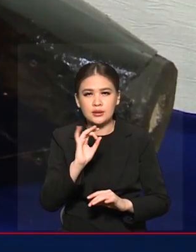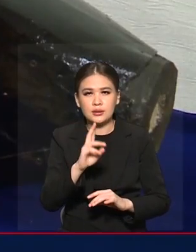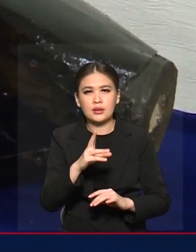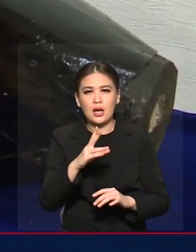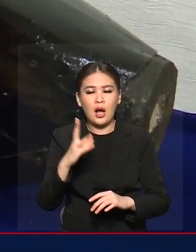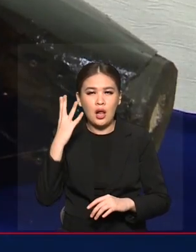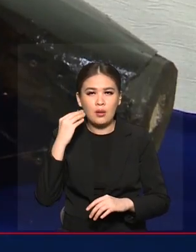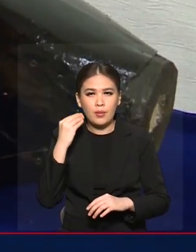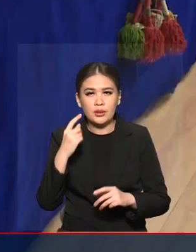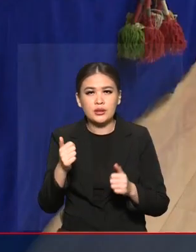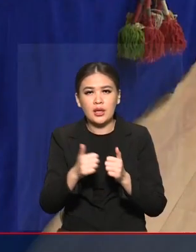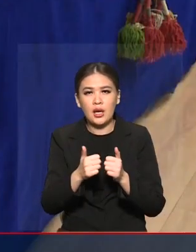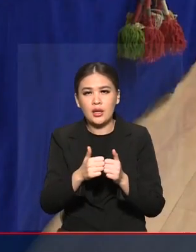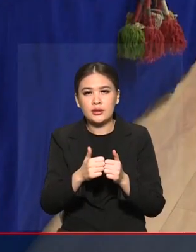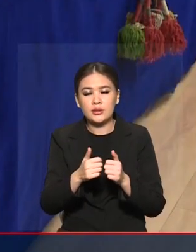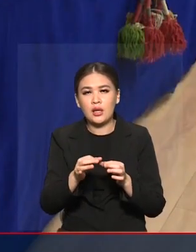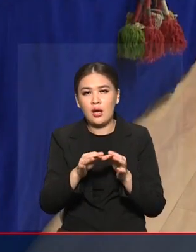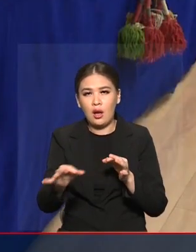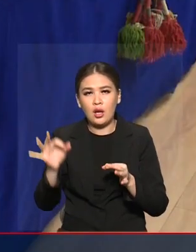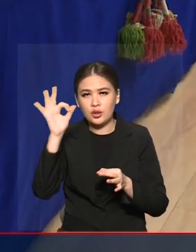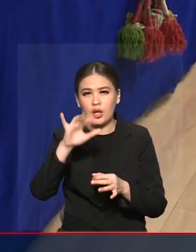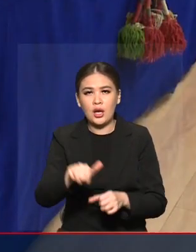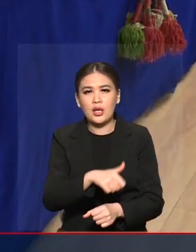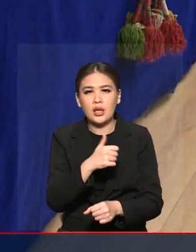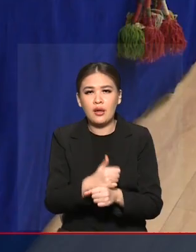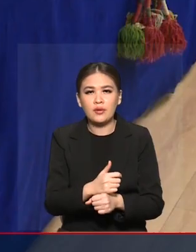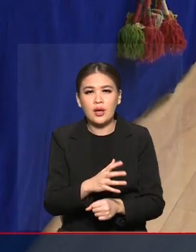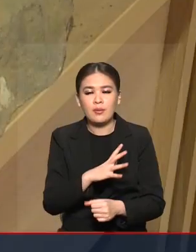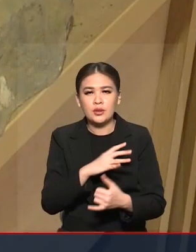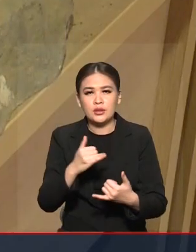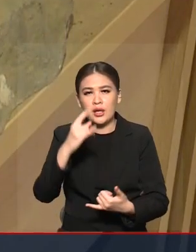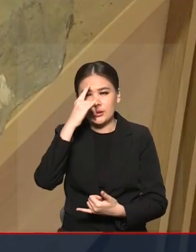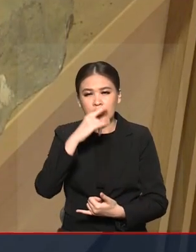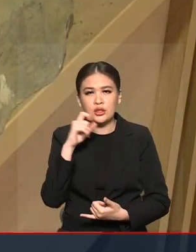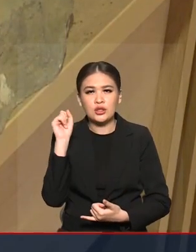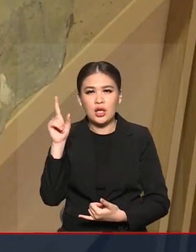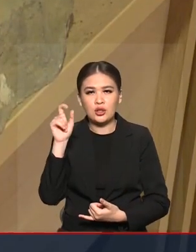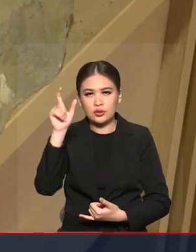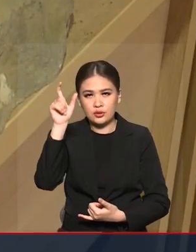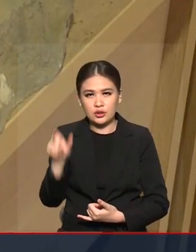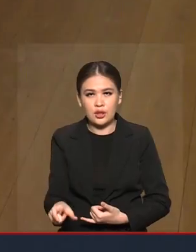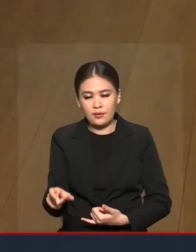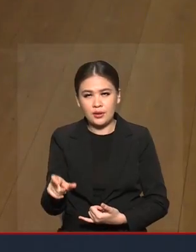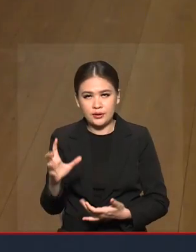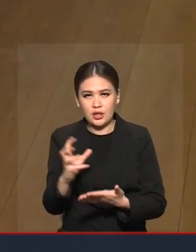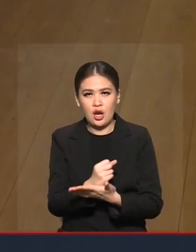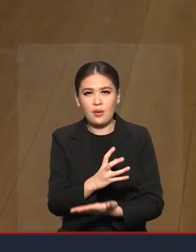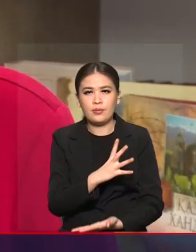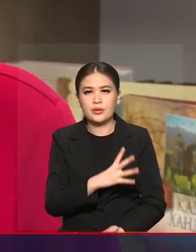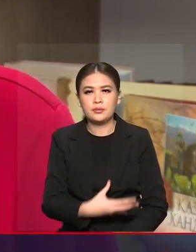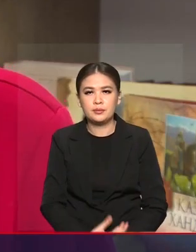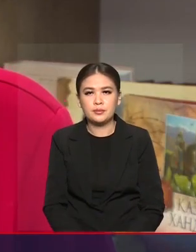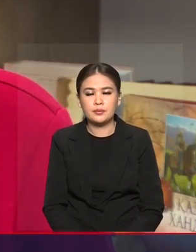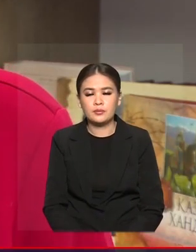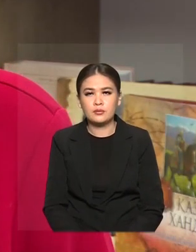от Алмааты где был обнаружен один из главных символов современного Казахстана золотой человек